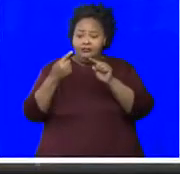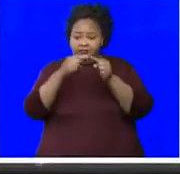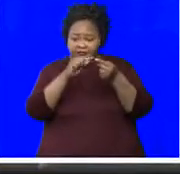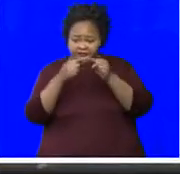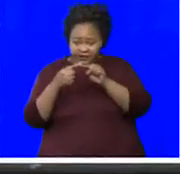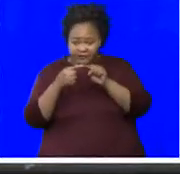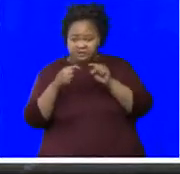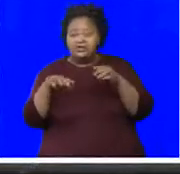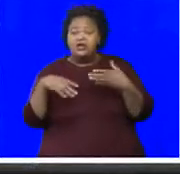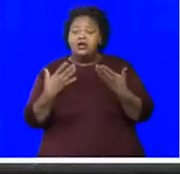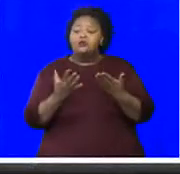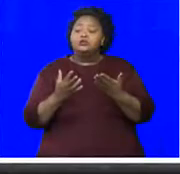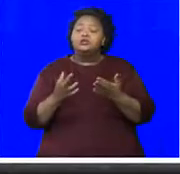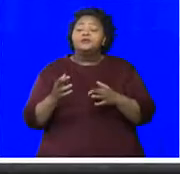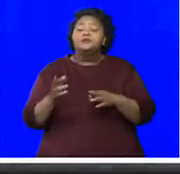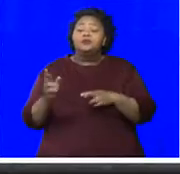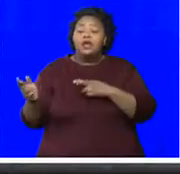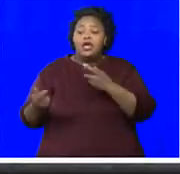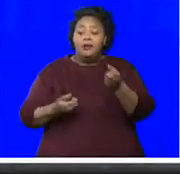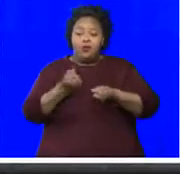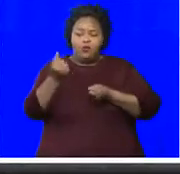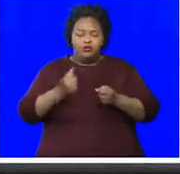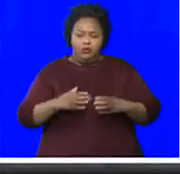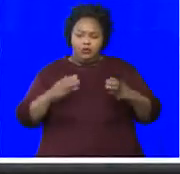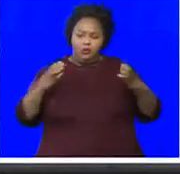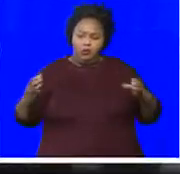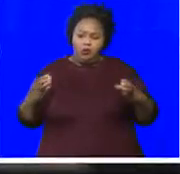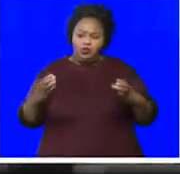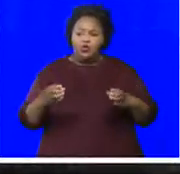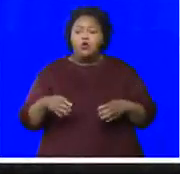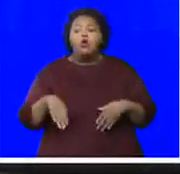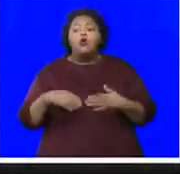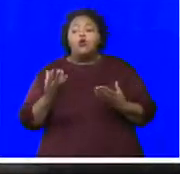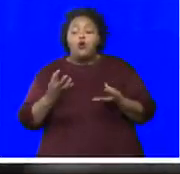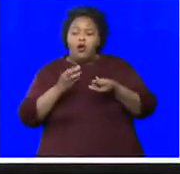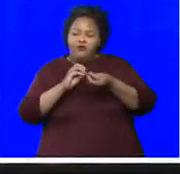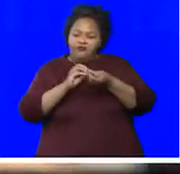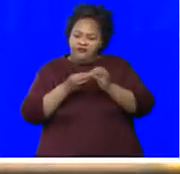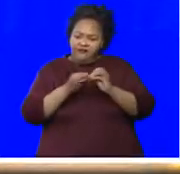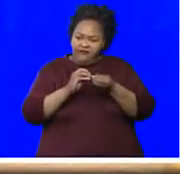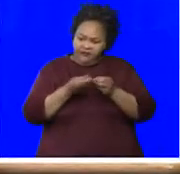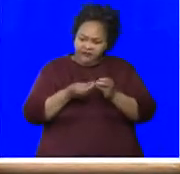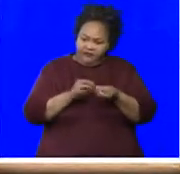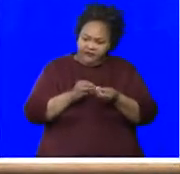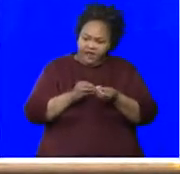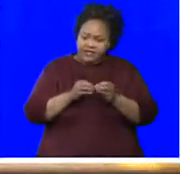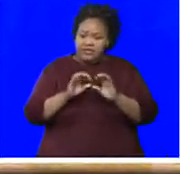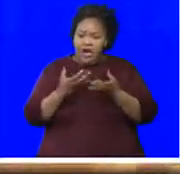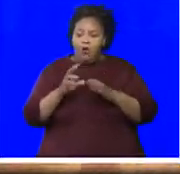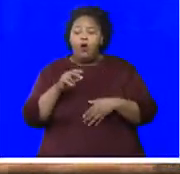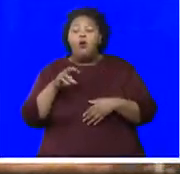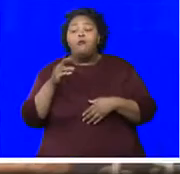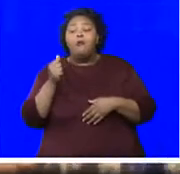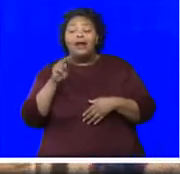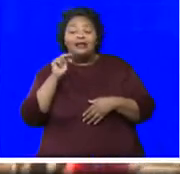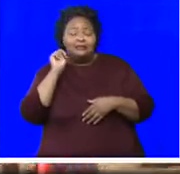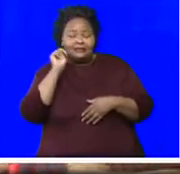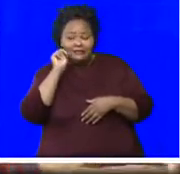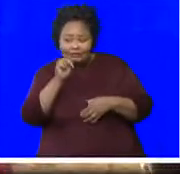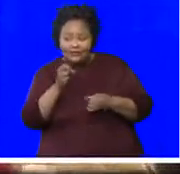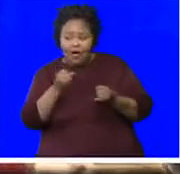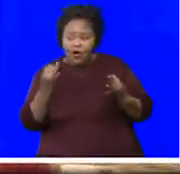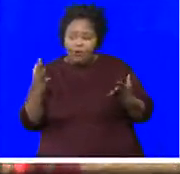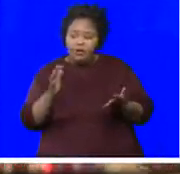kulungisa imigwaqo lemikhulu yelive leseyibonakala ukuthi ayisekho esimeni lesikahle kufaka ekhathi lolo suka emhlaleni uye